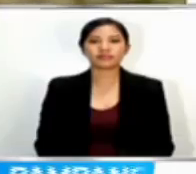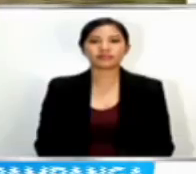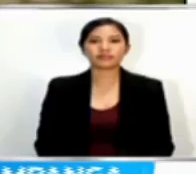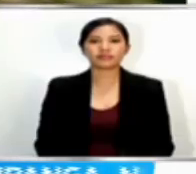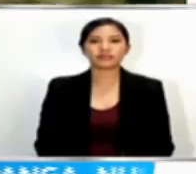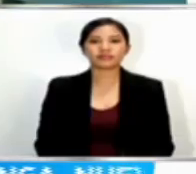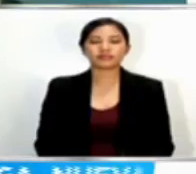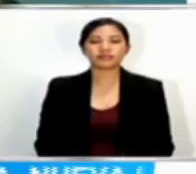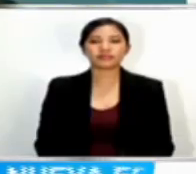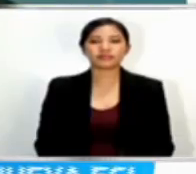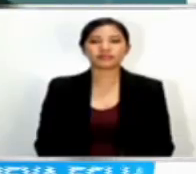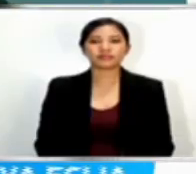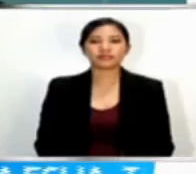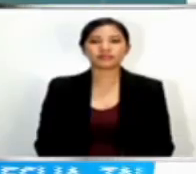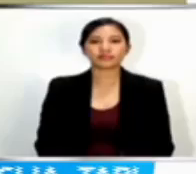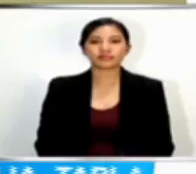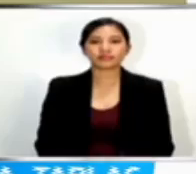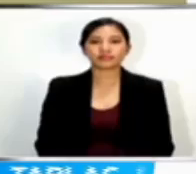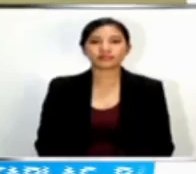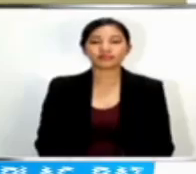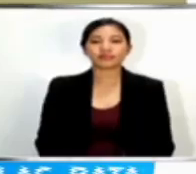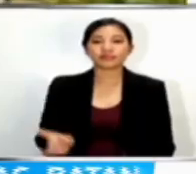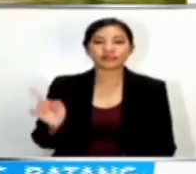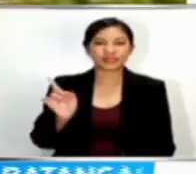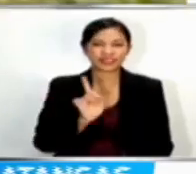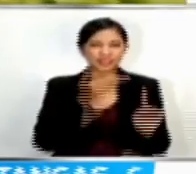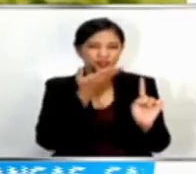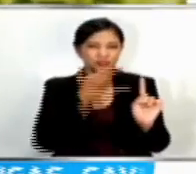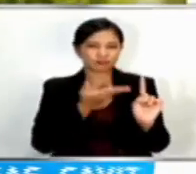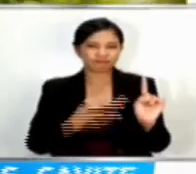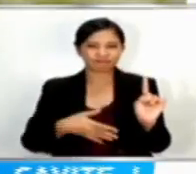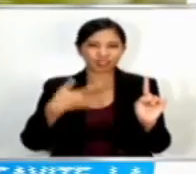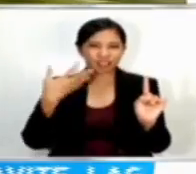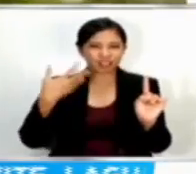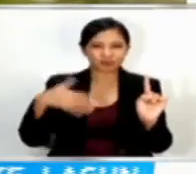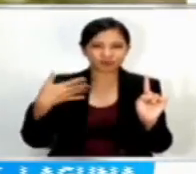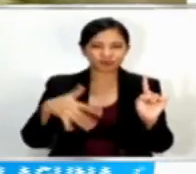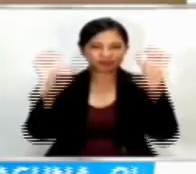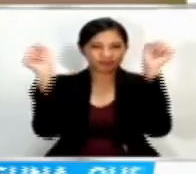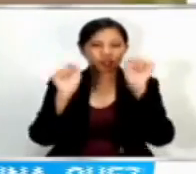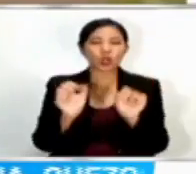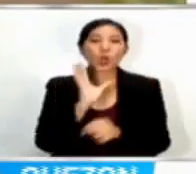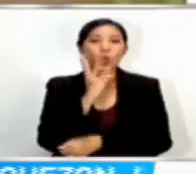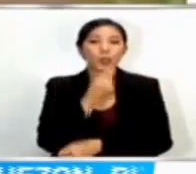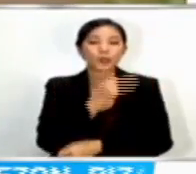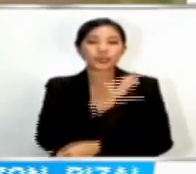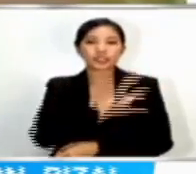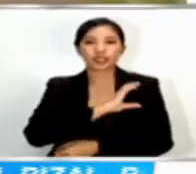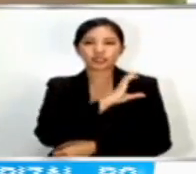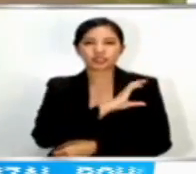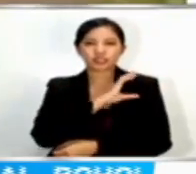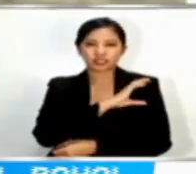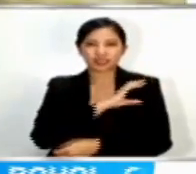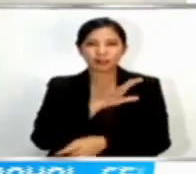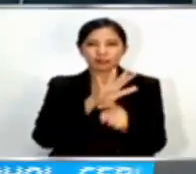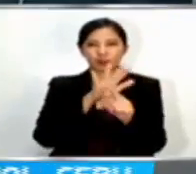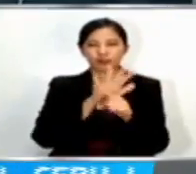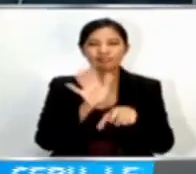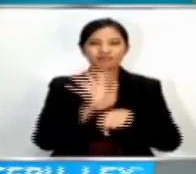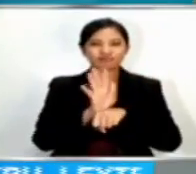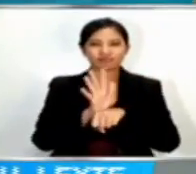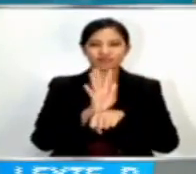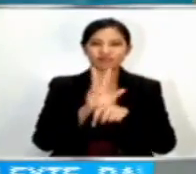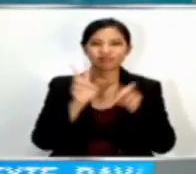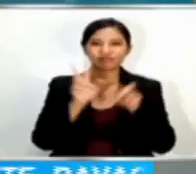Humahabol sa tag-init ang sizzling tapatan sa pool ng mga karakter ng patok na First Yaya ni Sanya Lopez